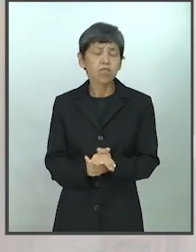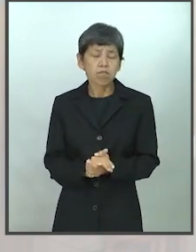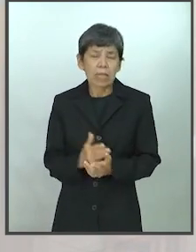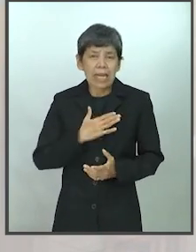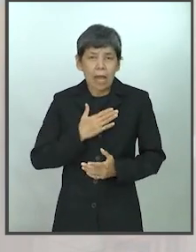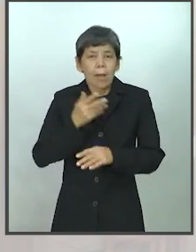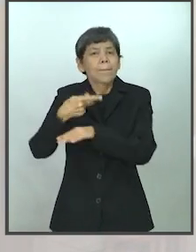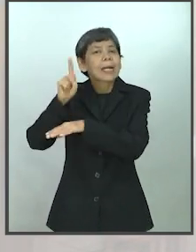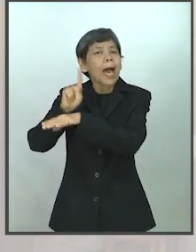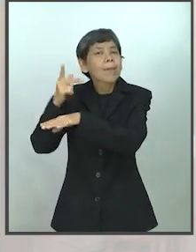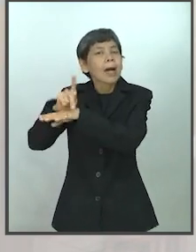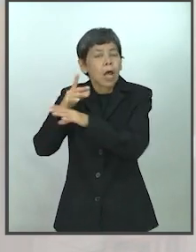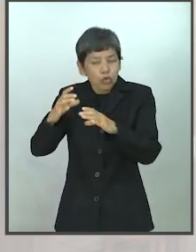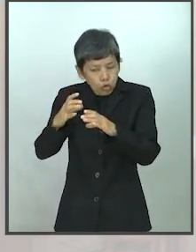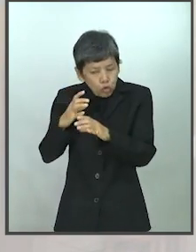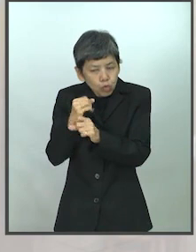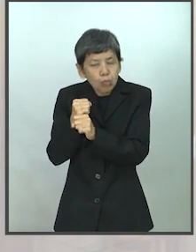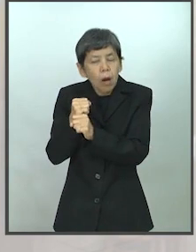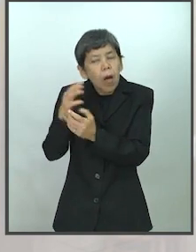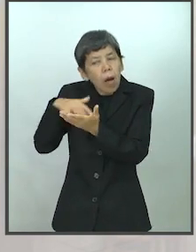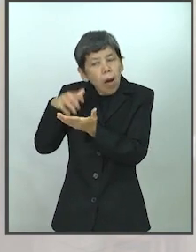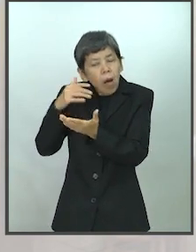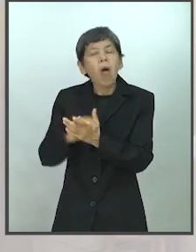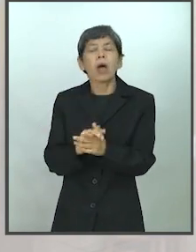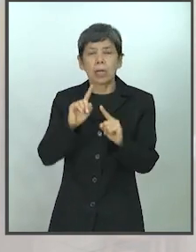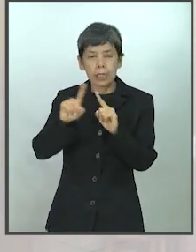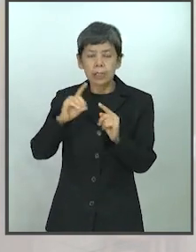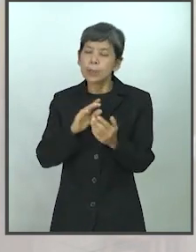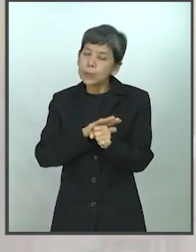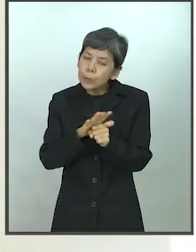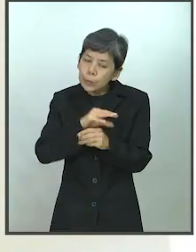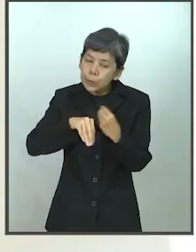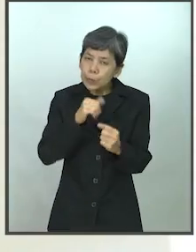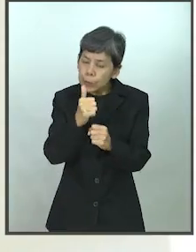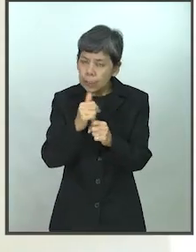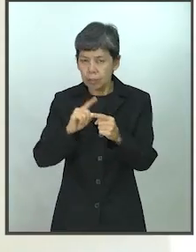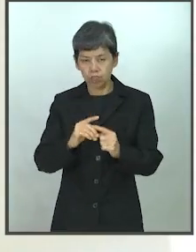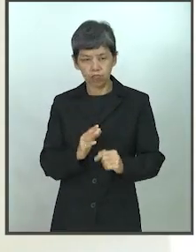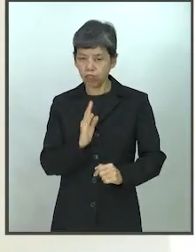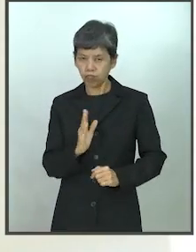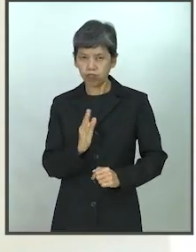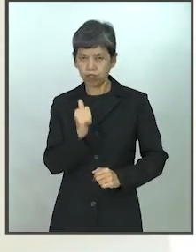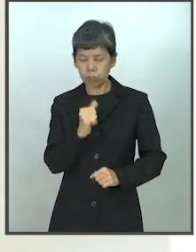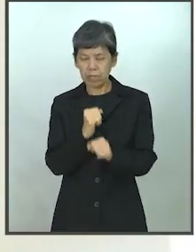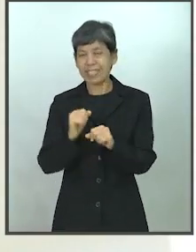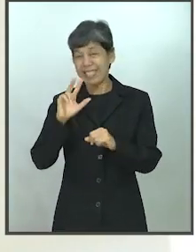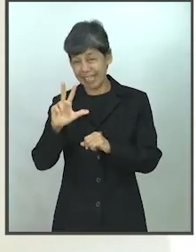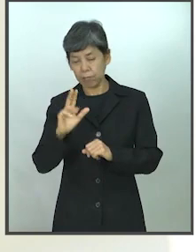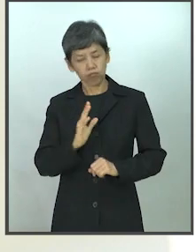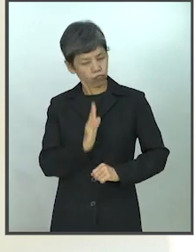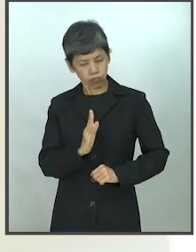ซึ่งท่านประธานได้สรุปบนเวทีให้เราฟังหนึ่งก็คือพอเพียง ครับผม สองมีวินัยสาม